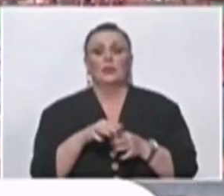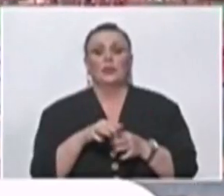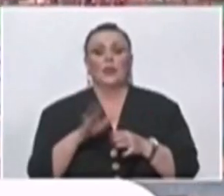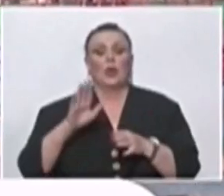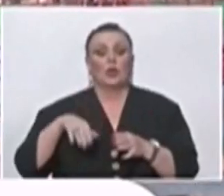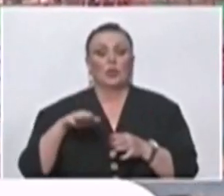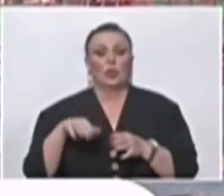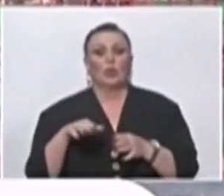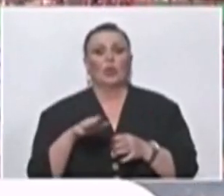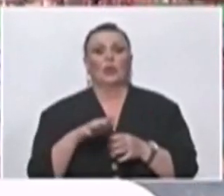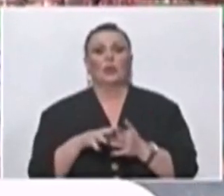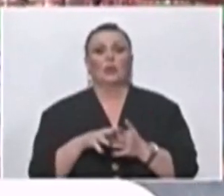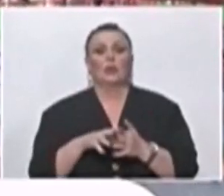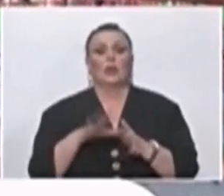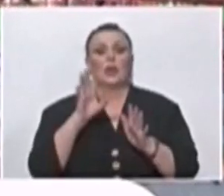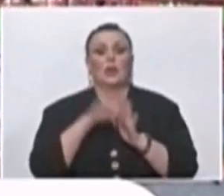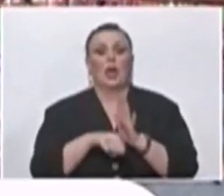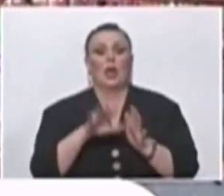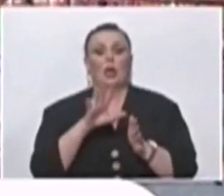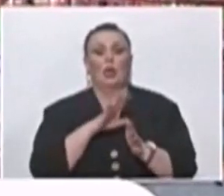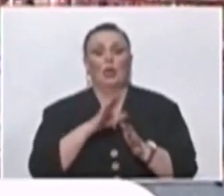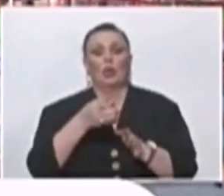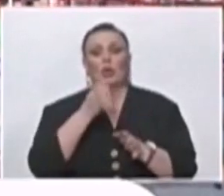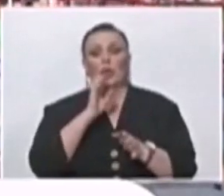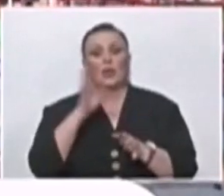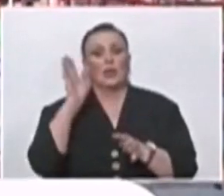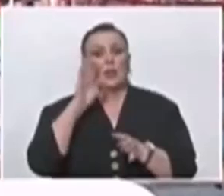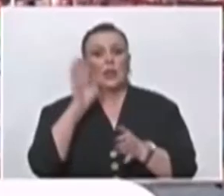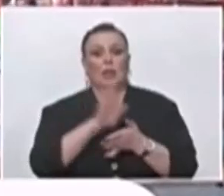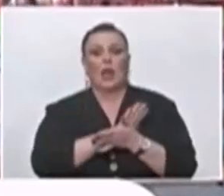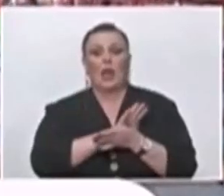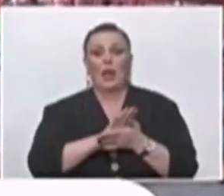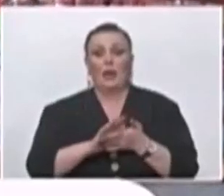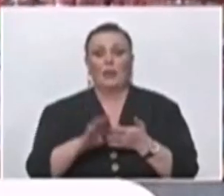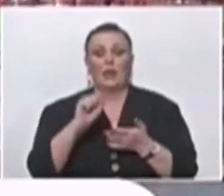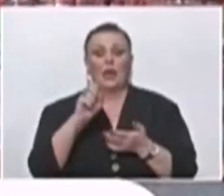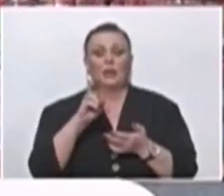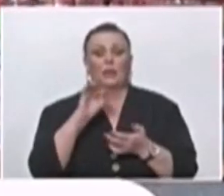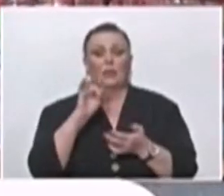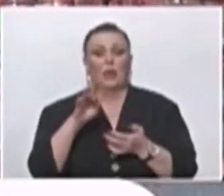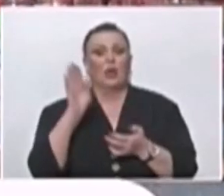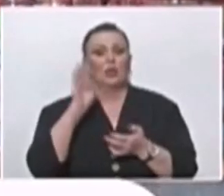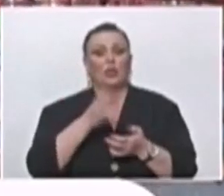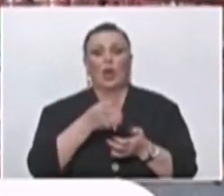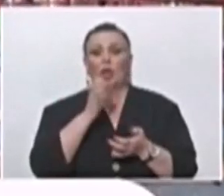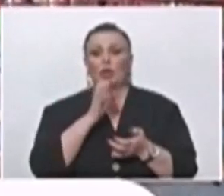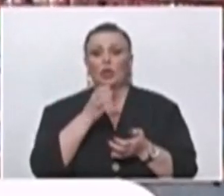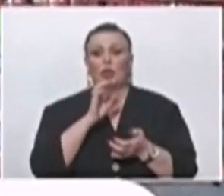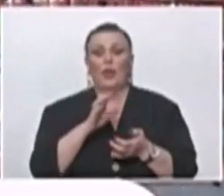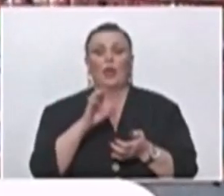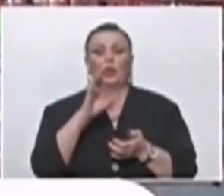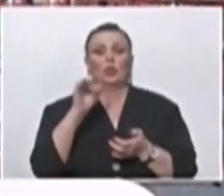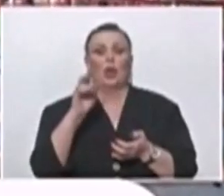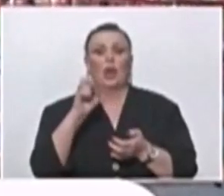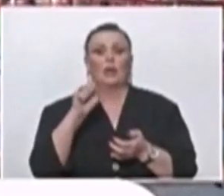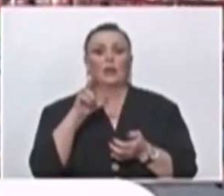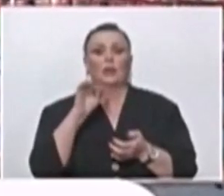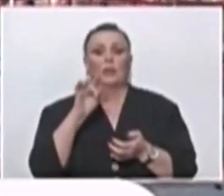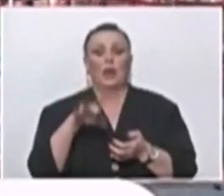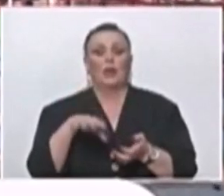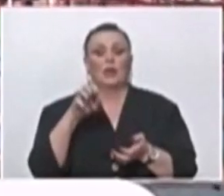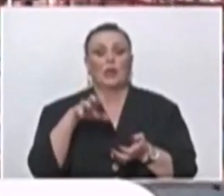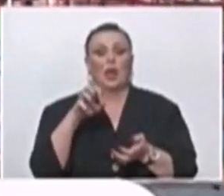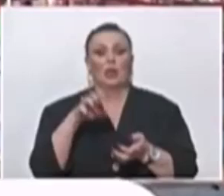keçdikdən sonra daxil olur içməli təmiz su anbarına. İçməli təmiz su anbarından